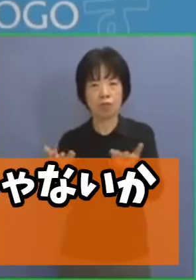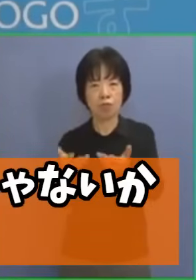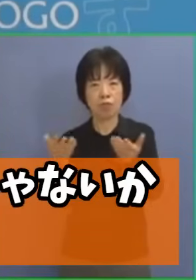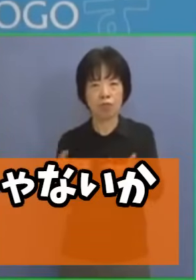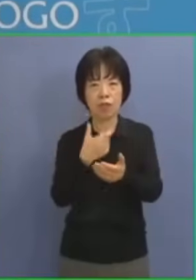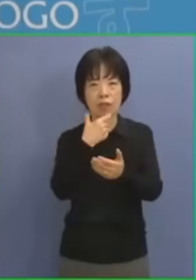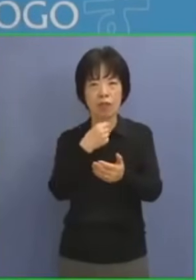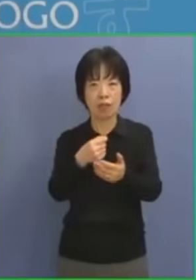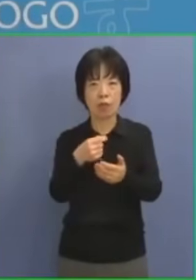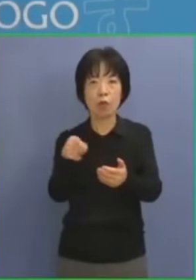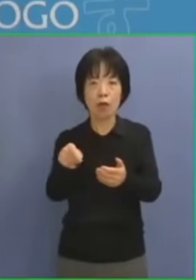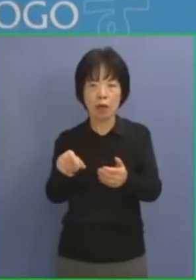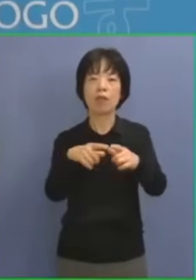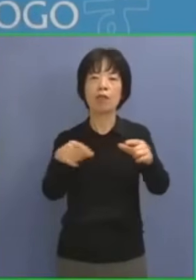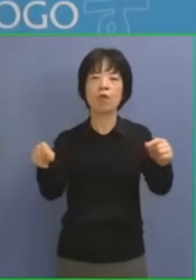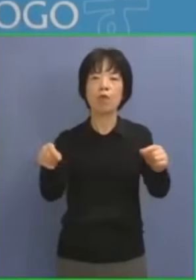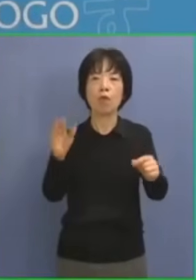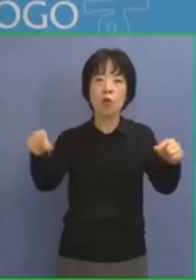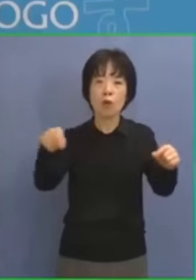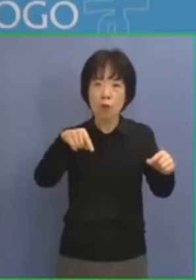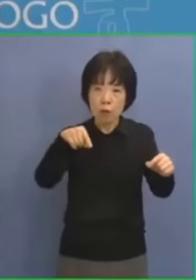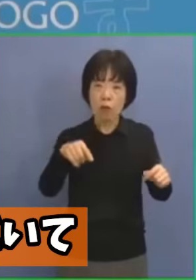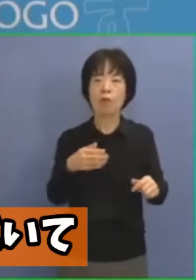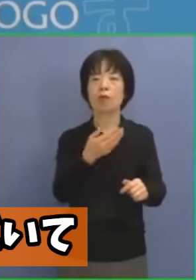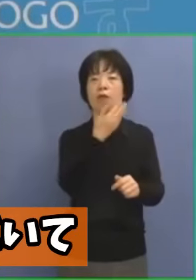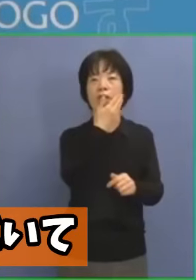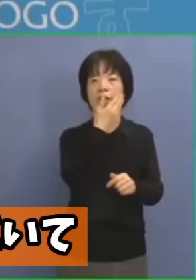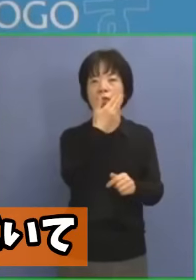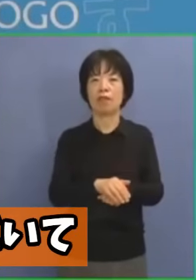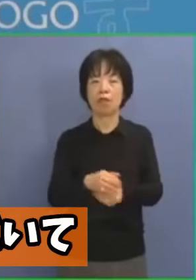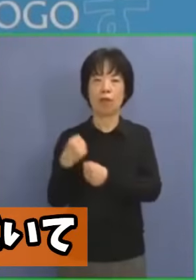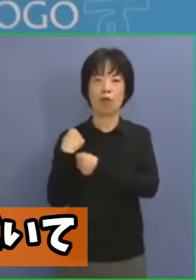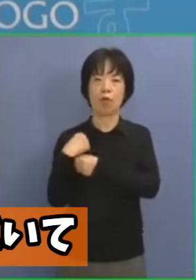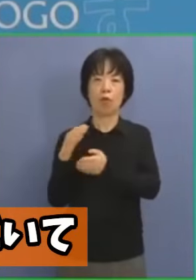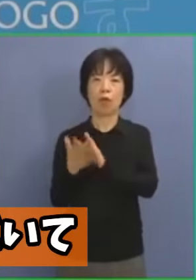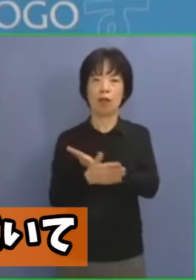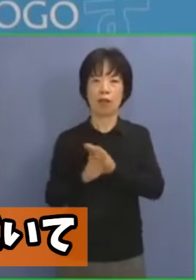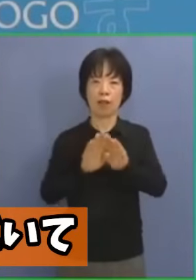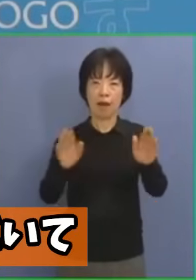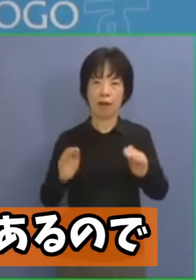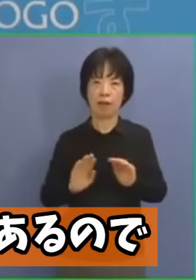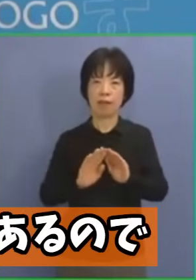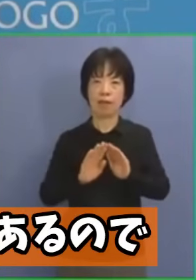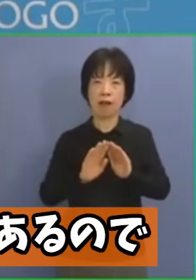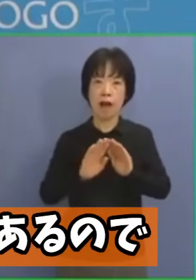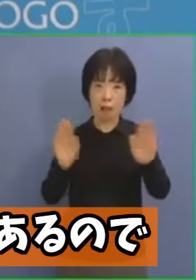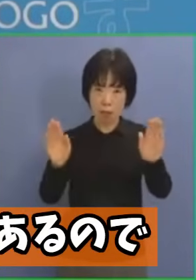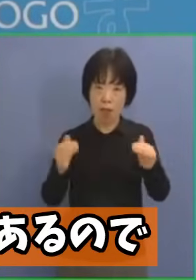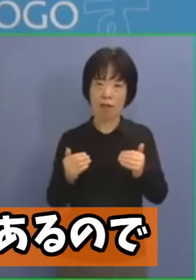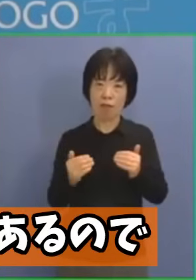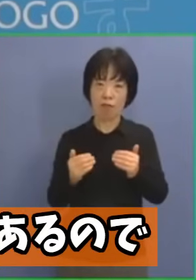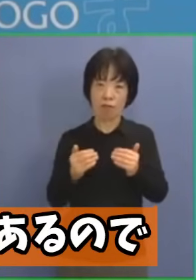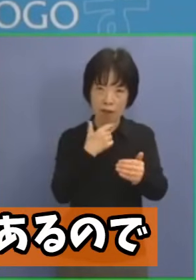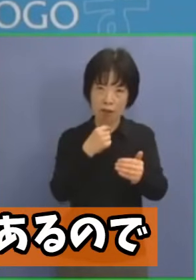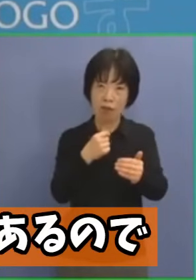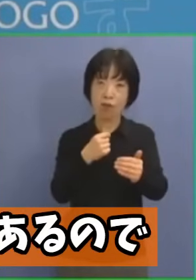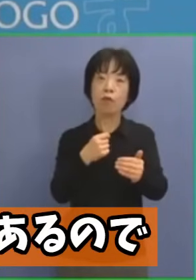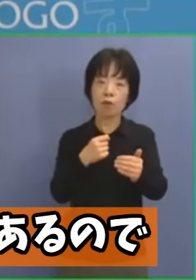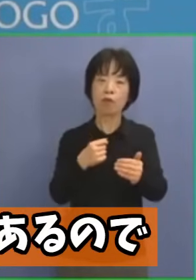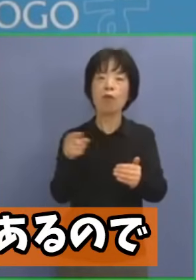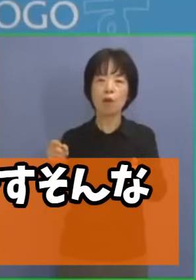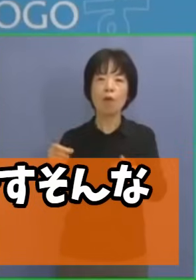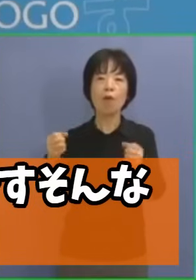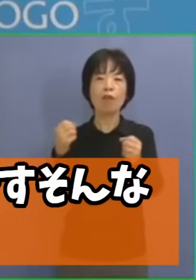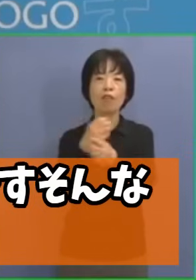大事なんじゃないかと、それを兵庫県がやっていきたいという思いを伝えさせていただいて、それを共有したかったということも